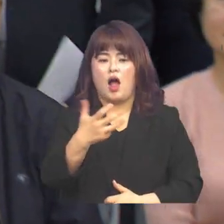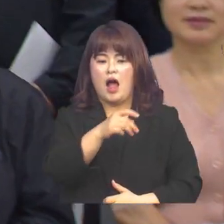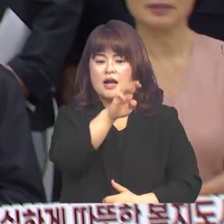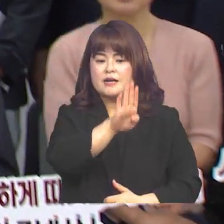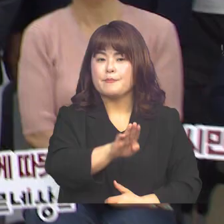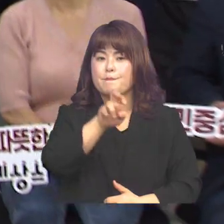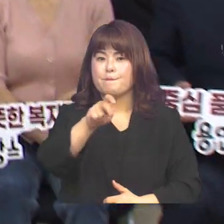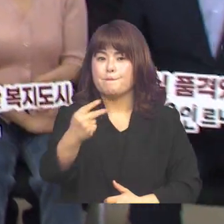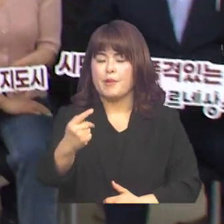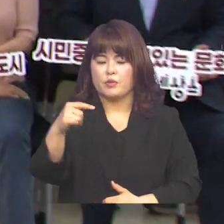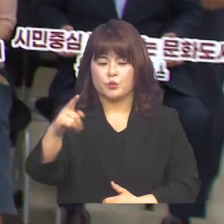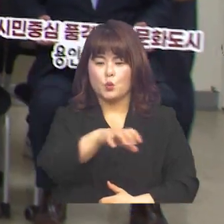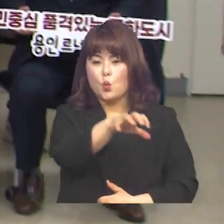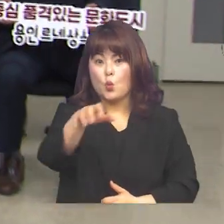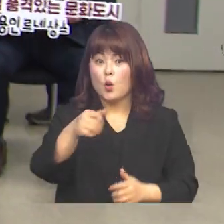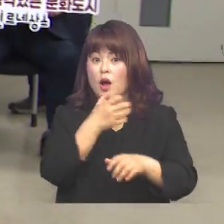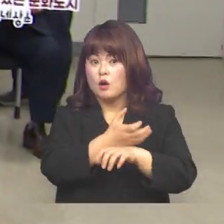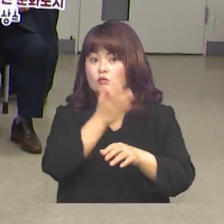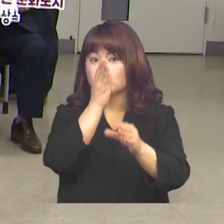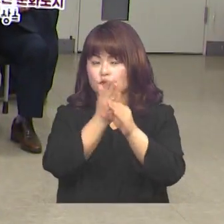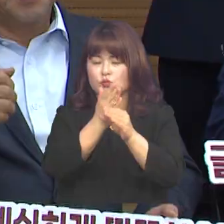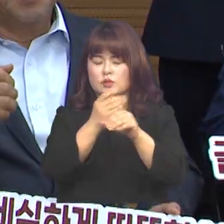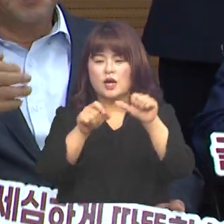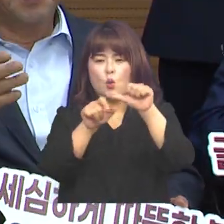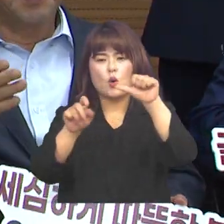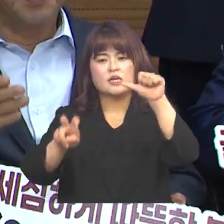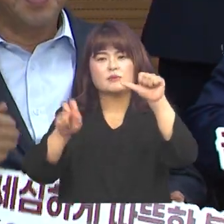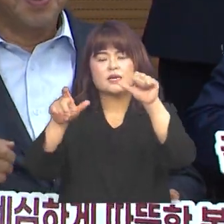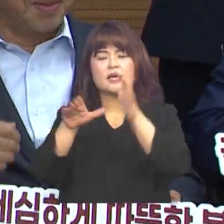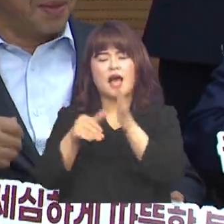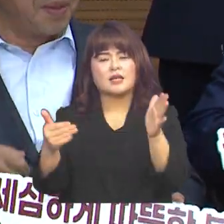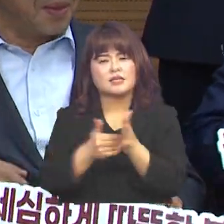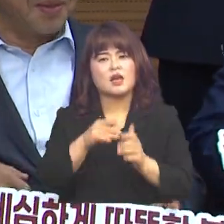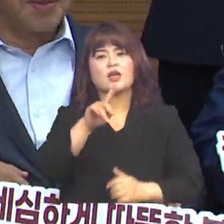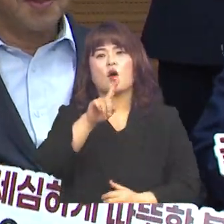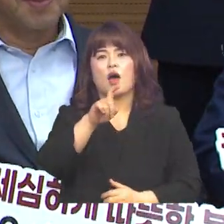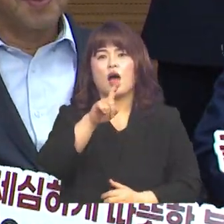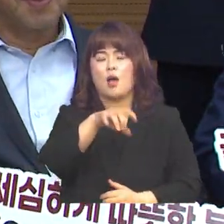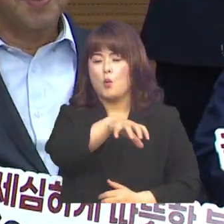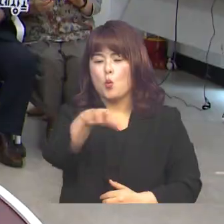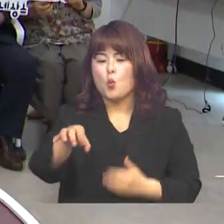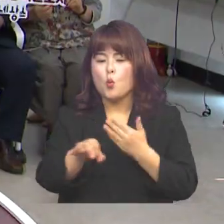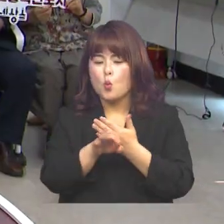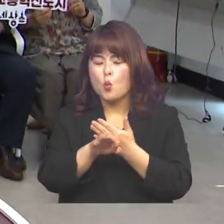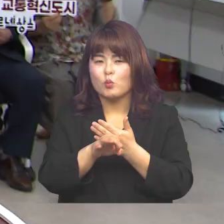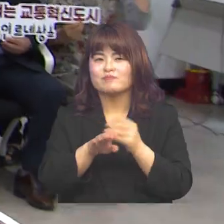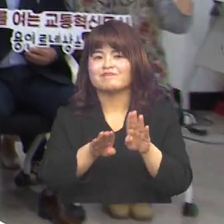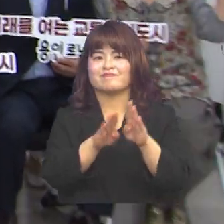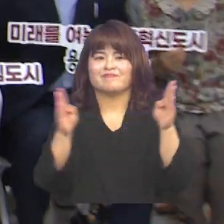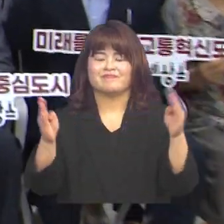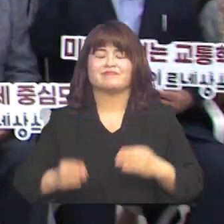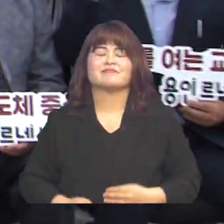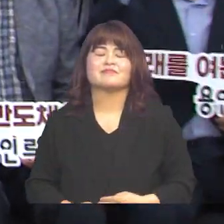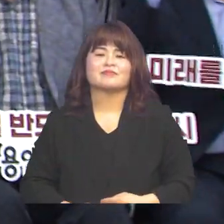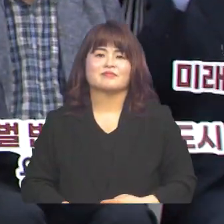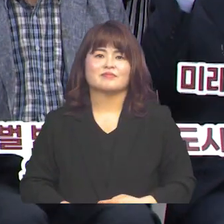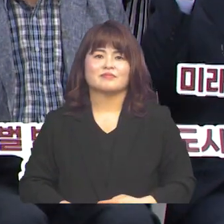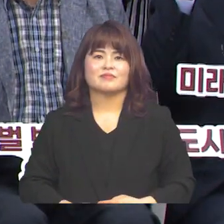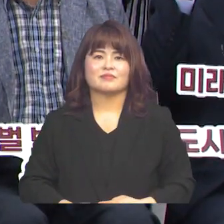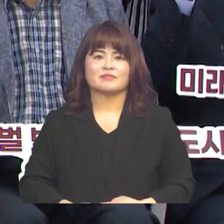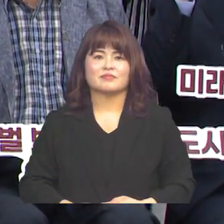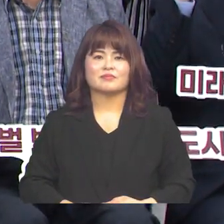38개 읍면동을 순회 방문하고 있으며 21일까지 11개 동을 방문해 동별로 간담회를